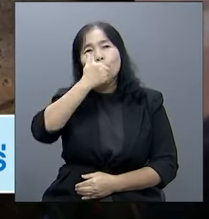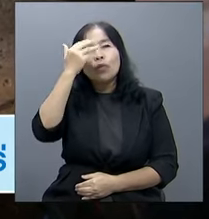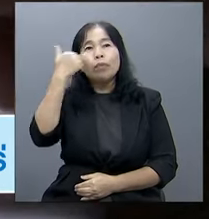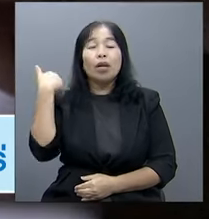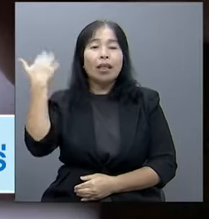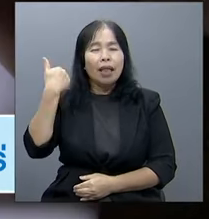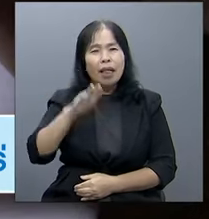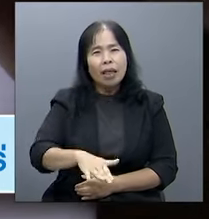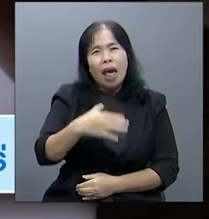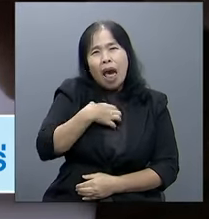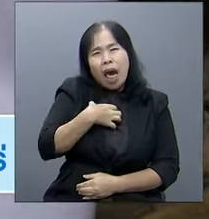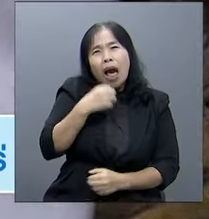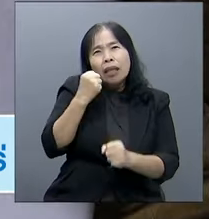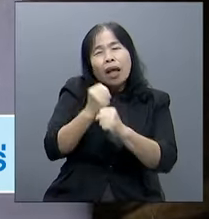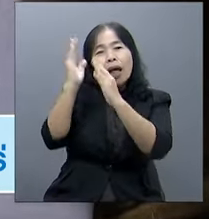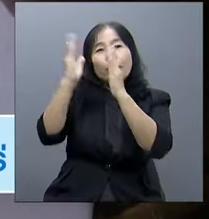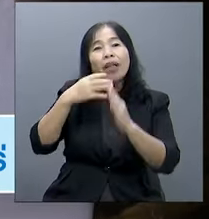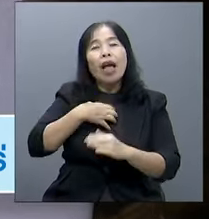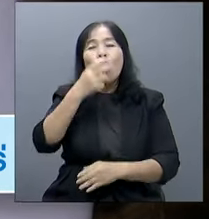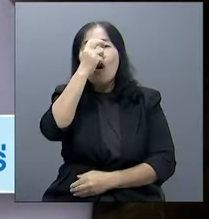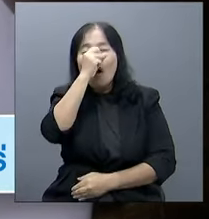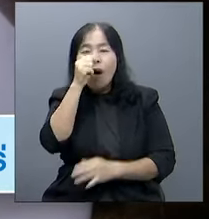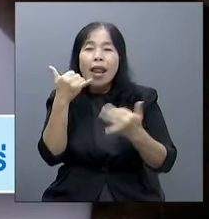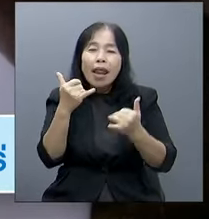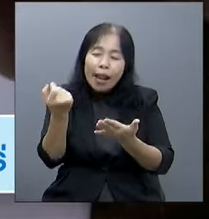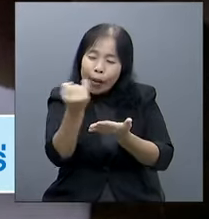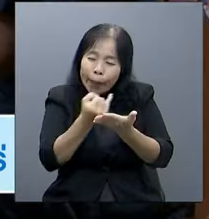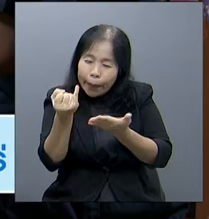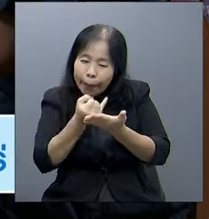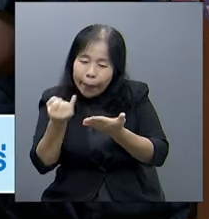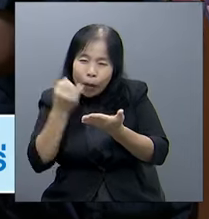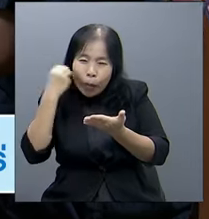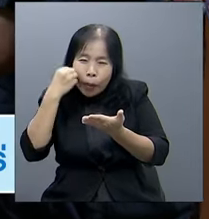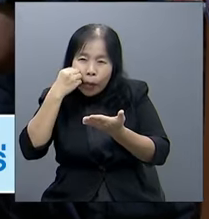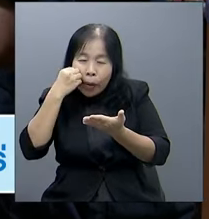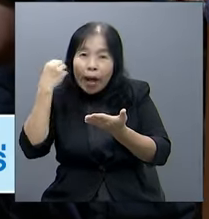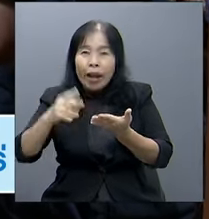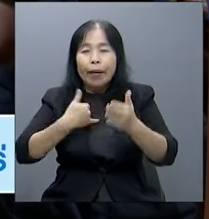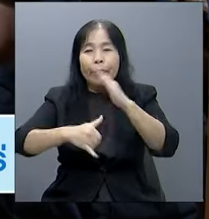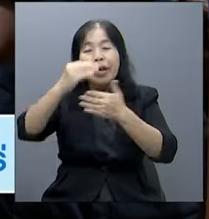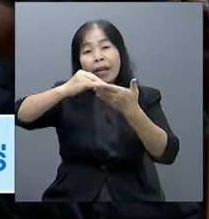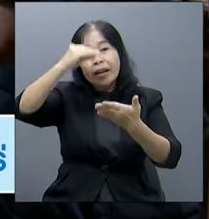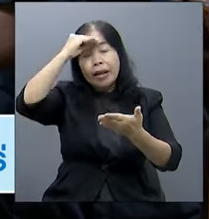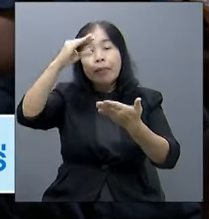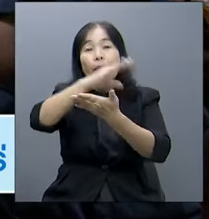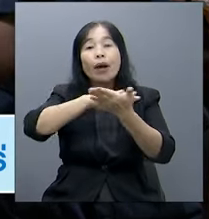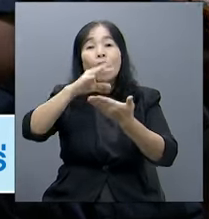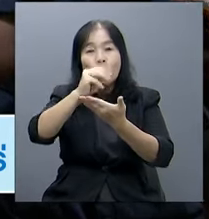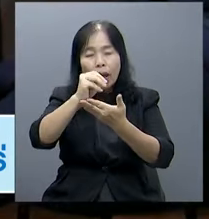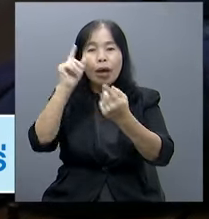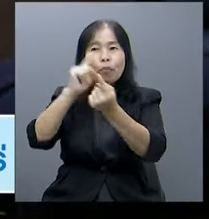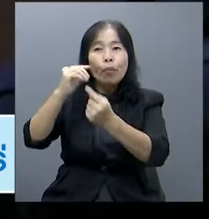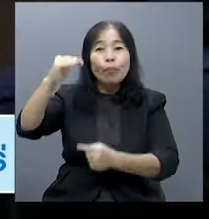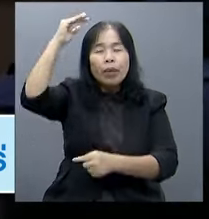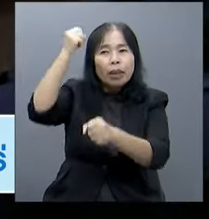อนเดๆจึงอยากทำเป็นบ้างนะคะกได้หัดลองทำเลนๆดูเมอเวลาผ่านไปค่ะัเองเข้าเรียนมหาวิทยาลัยได้เจอกบร่นพี่ททำ